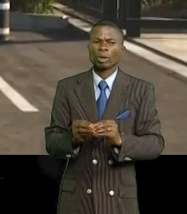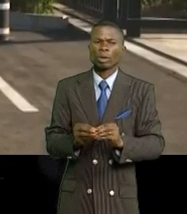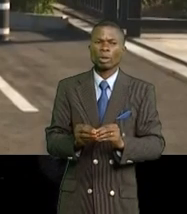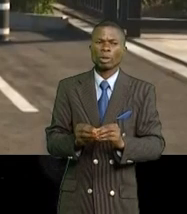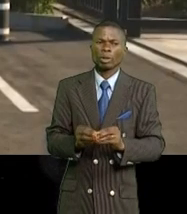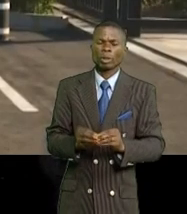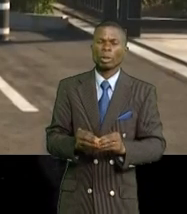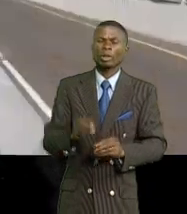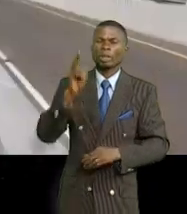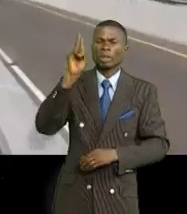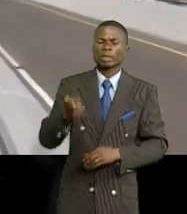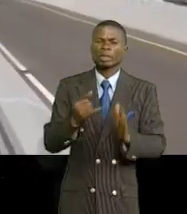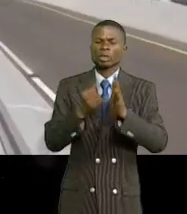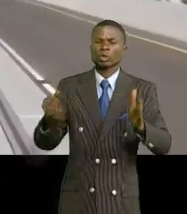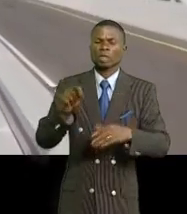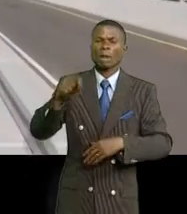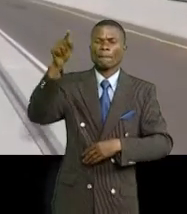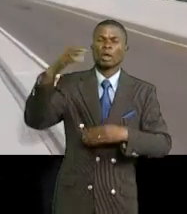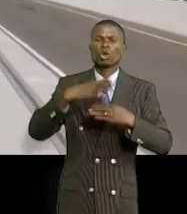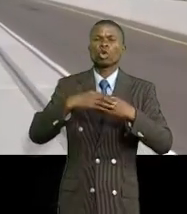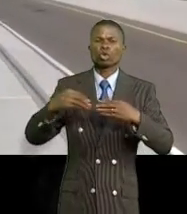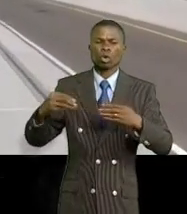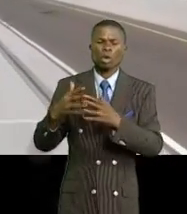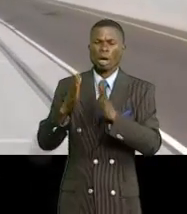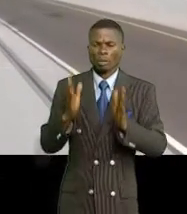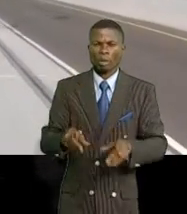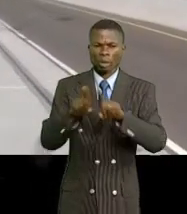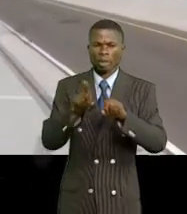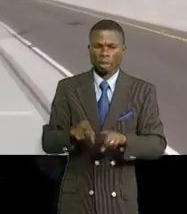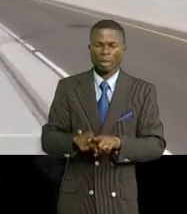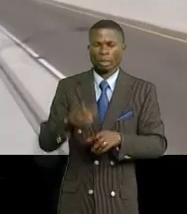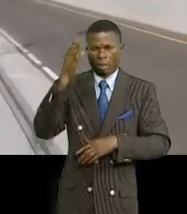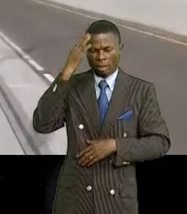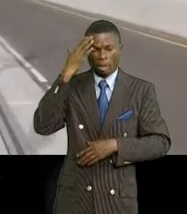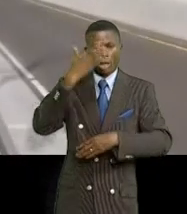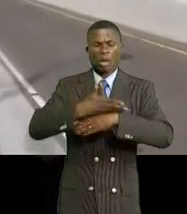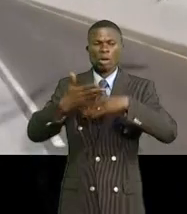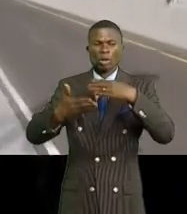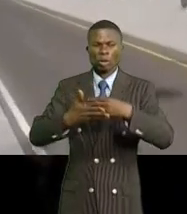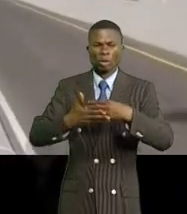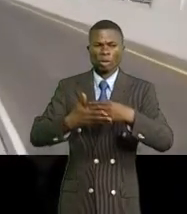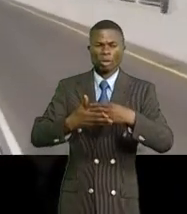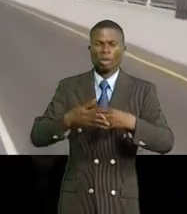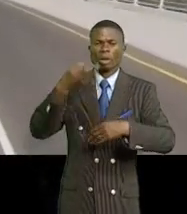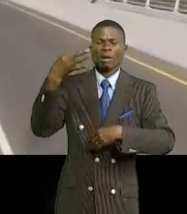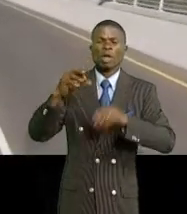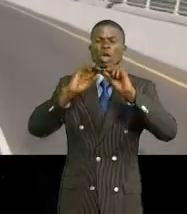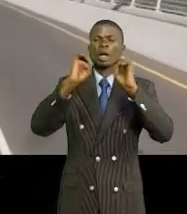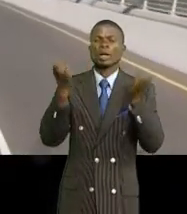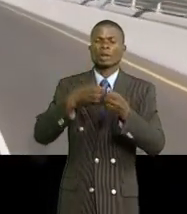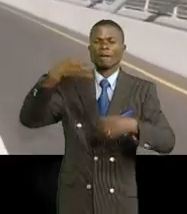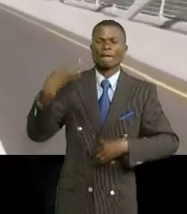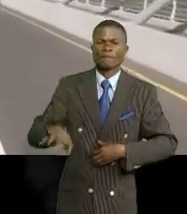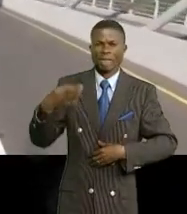60 millions de dollars. Mais également, il faut savoir qu'il a été conçu par le groupe français Aegis. Et